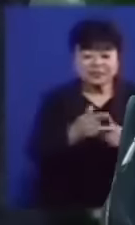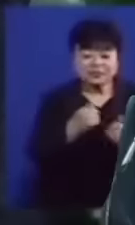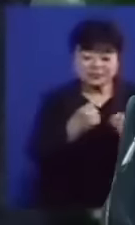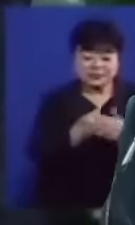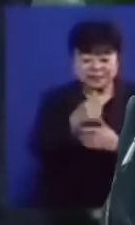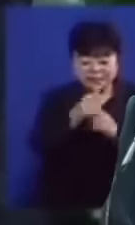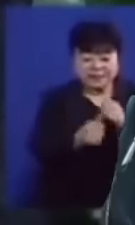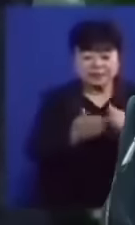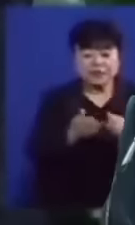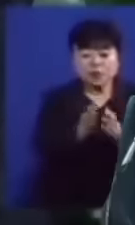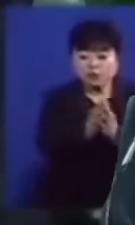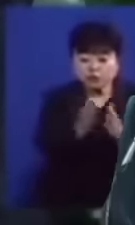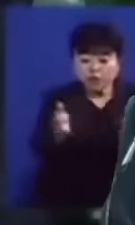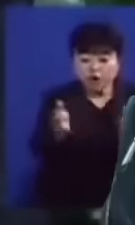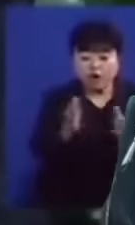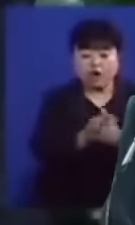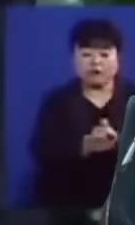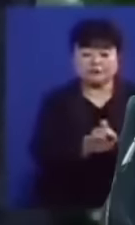예수님께서 하나님께로부터